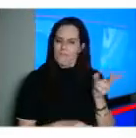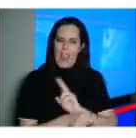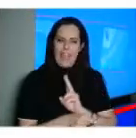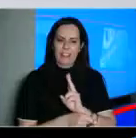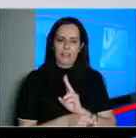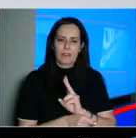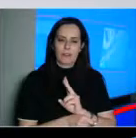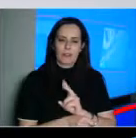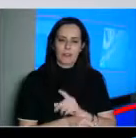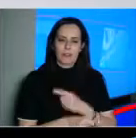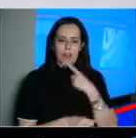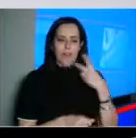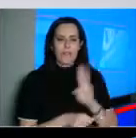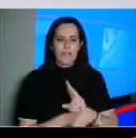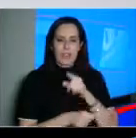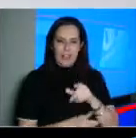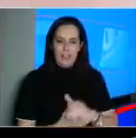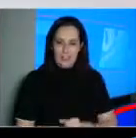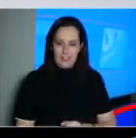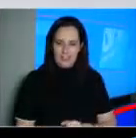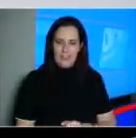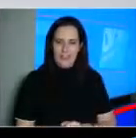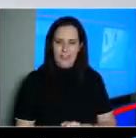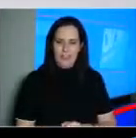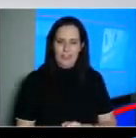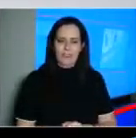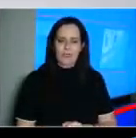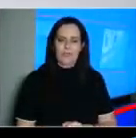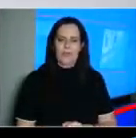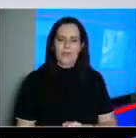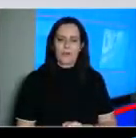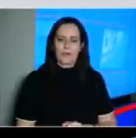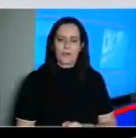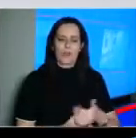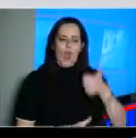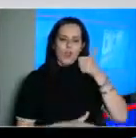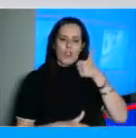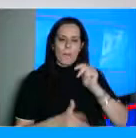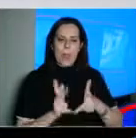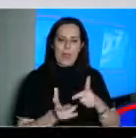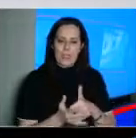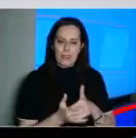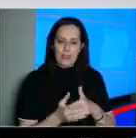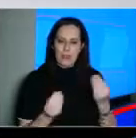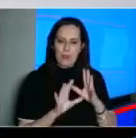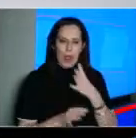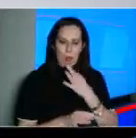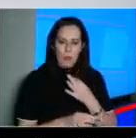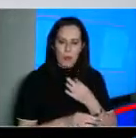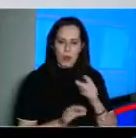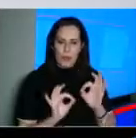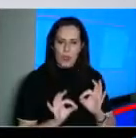פייק. הפייק הבא, רותם. יאללה, פייק הבא. תמר זנדברג, משהו מאוד חמוד, זה לא